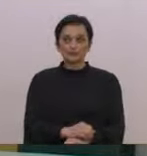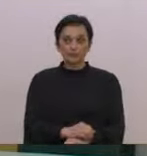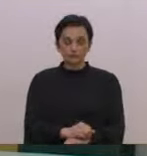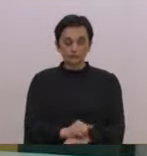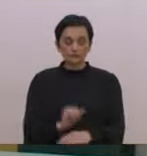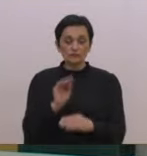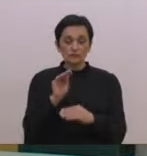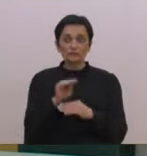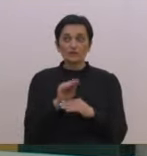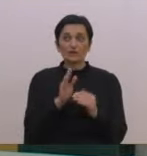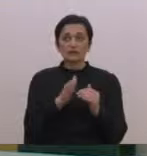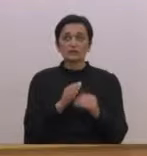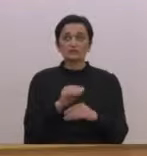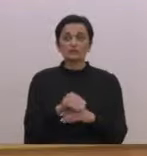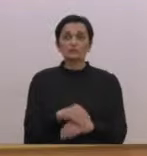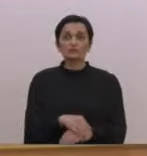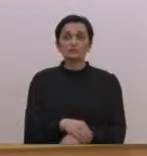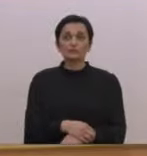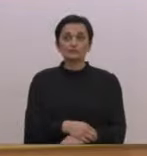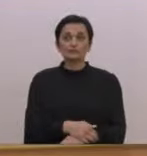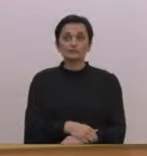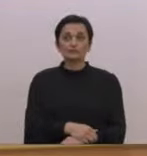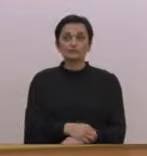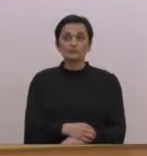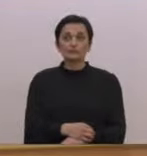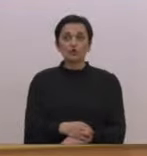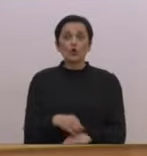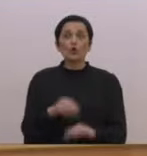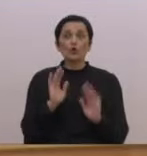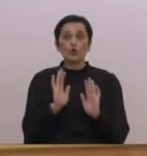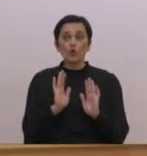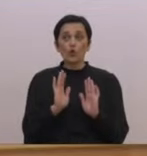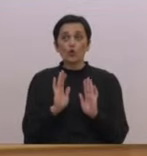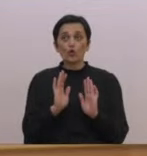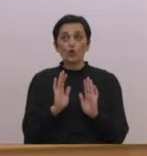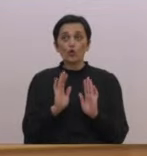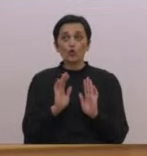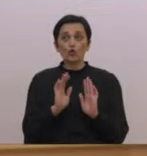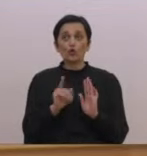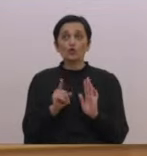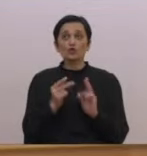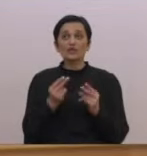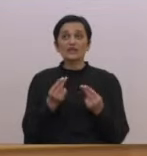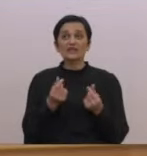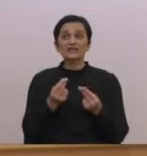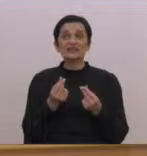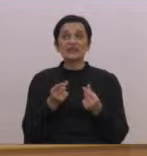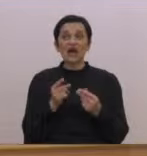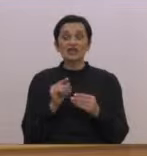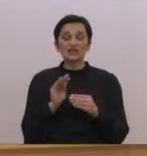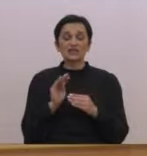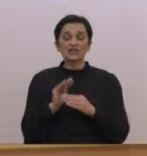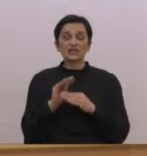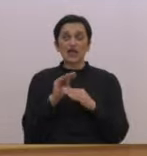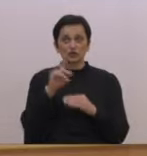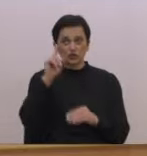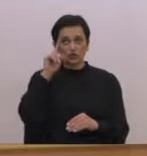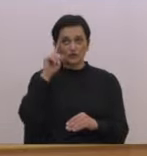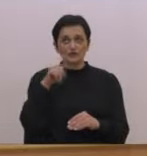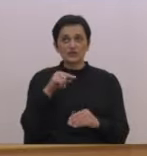Da, un dasul e din tușin. Holo, este anhebi, gaiz de bani, tu mete, svici tom